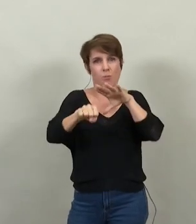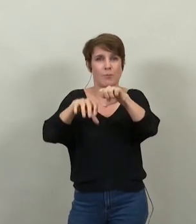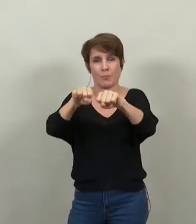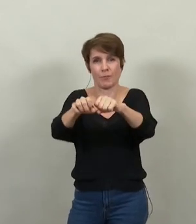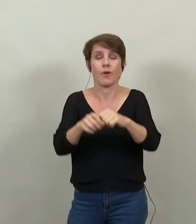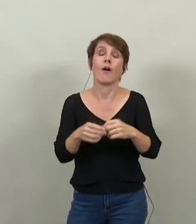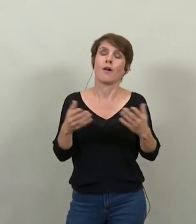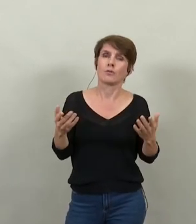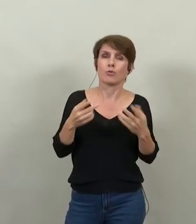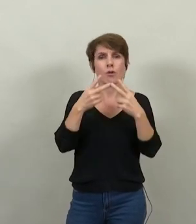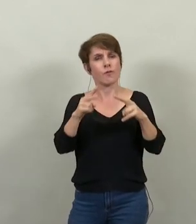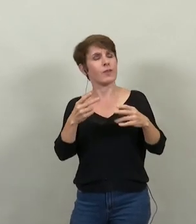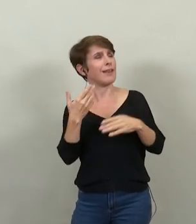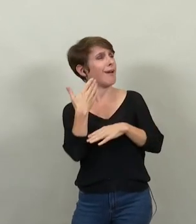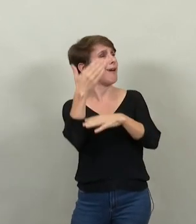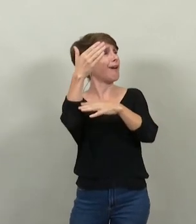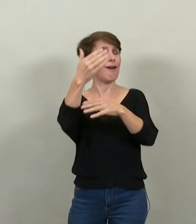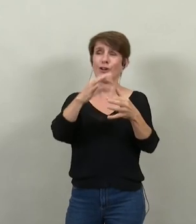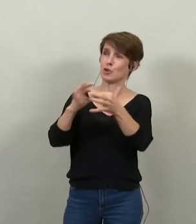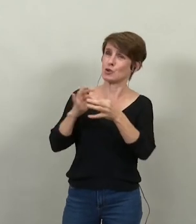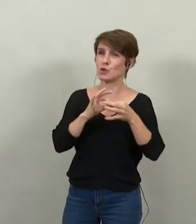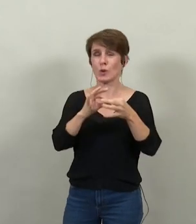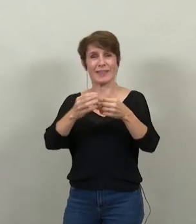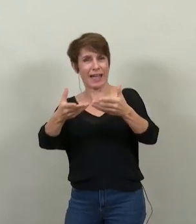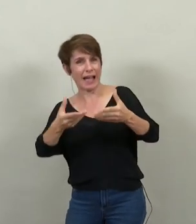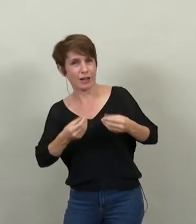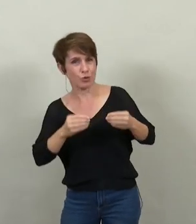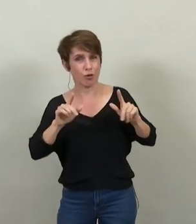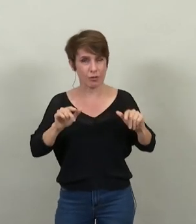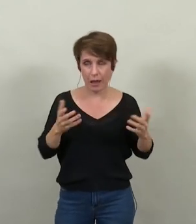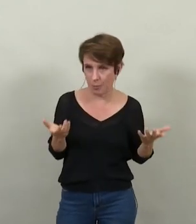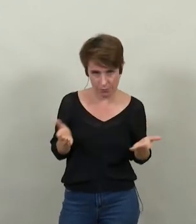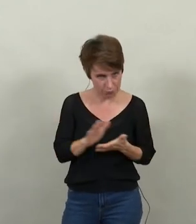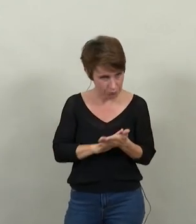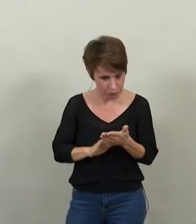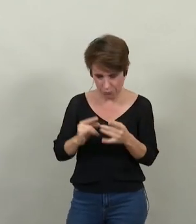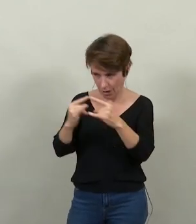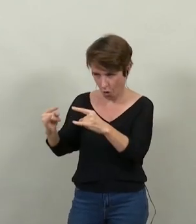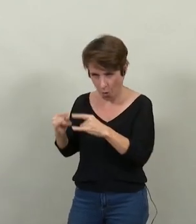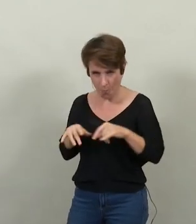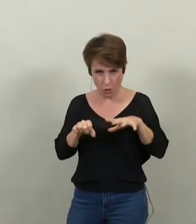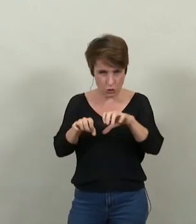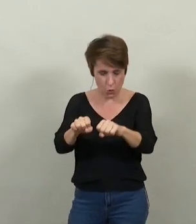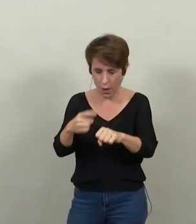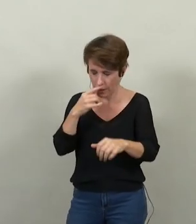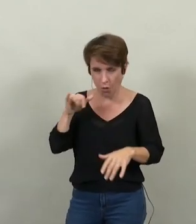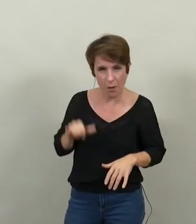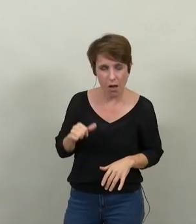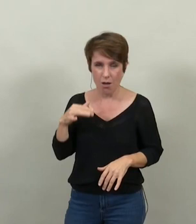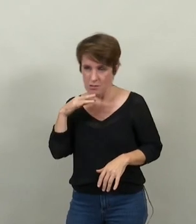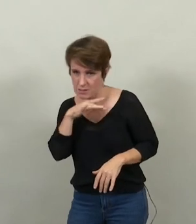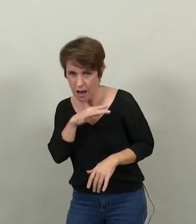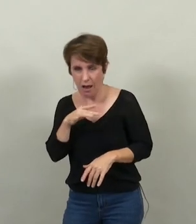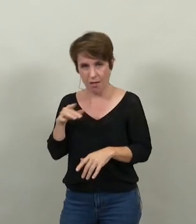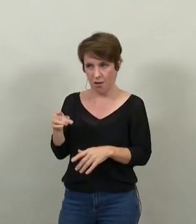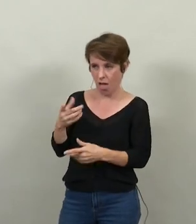sut ame solidaire et accueillante les conditions de salubrité catastrophique se cumulent à la loi des passeurs organisé